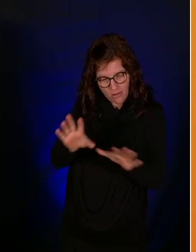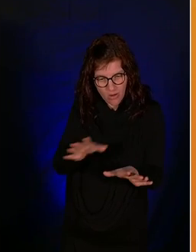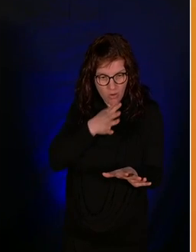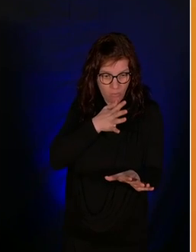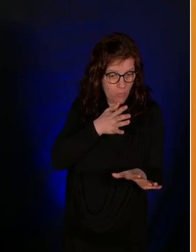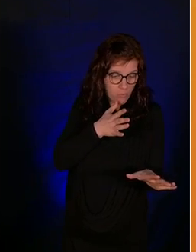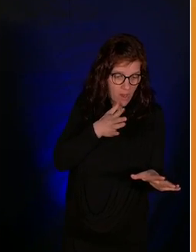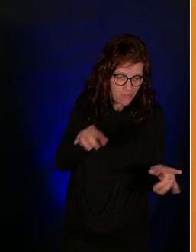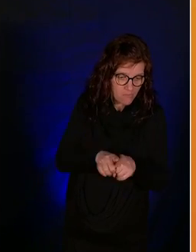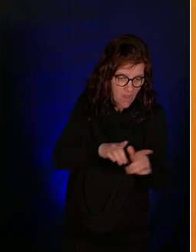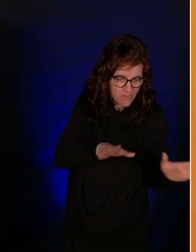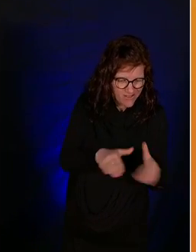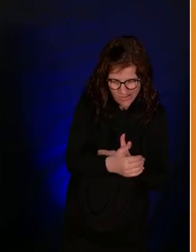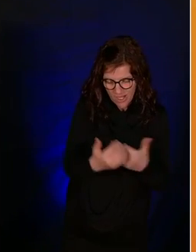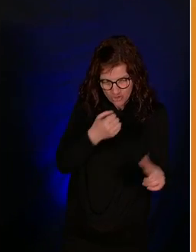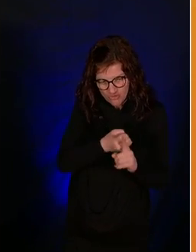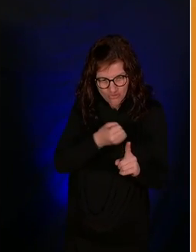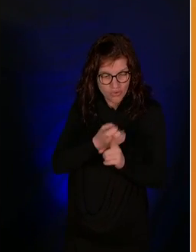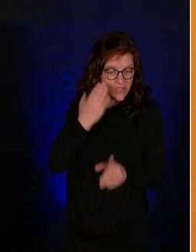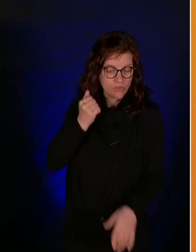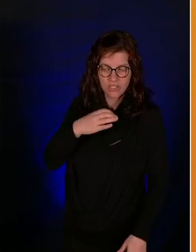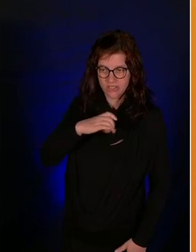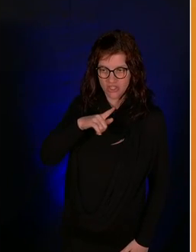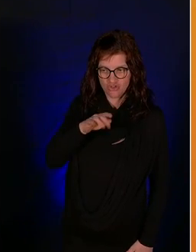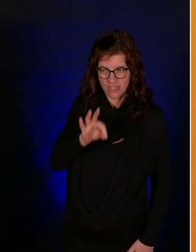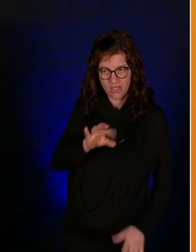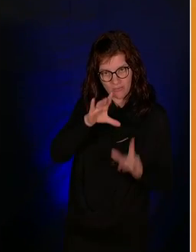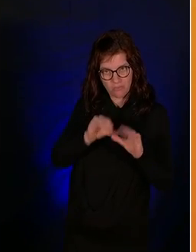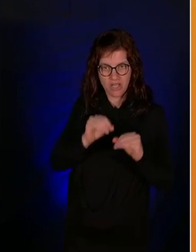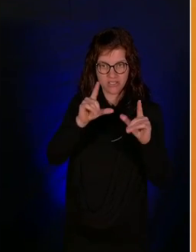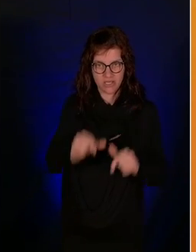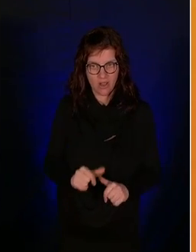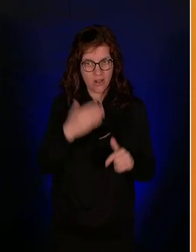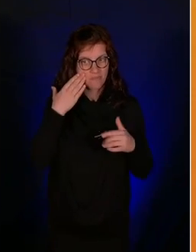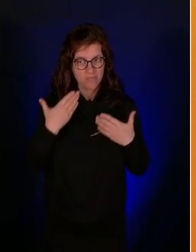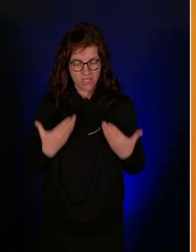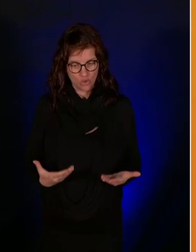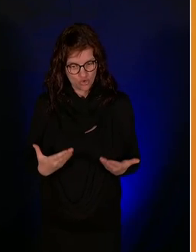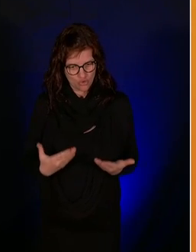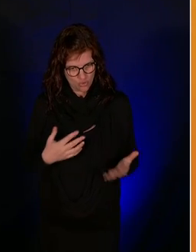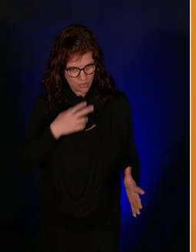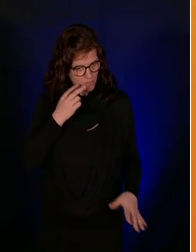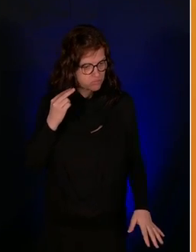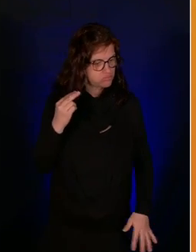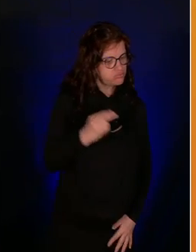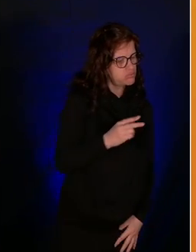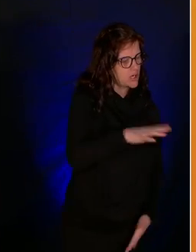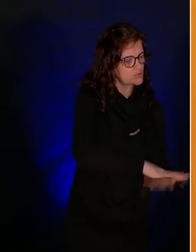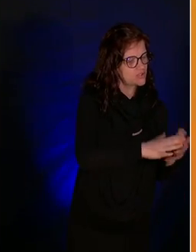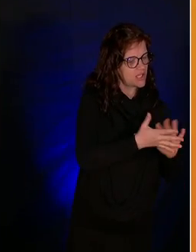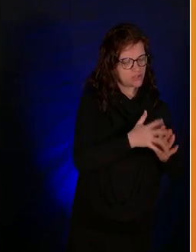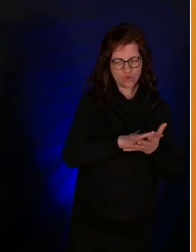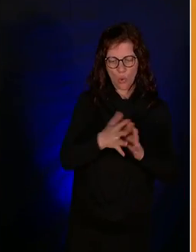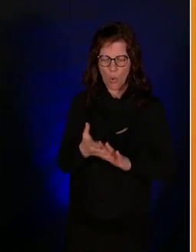lutte des classes. C'est en ce sens que la CGT a toute sa place. Si aujourd'hui nous sommes tentés de se tourner vers des associations, c'est parce